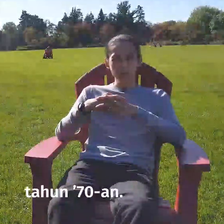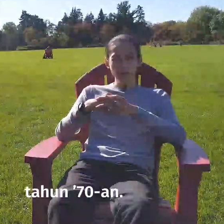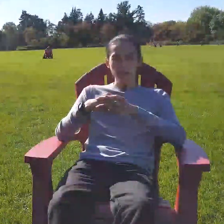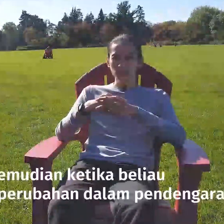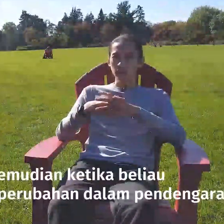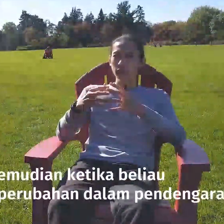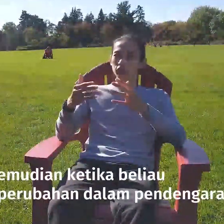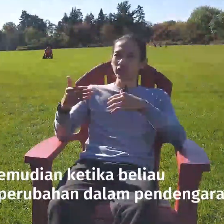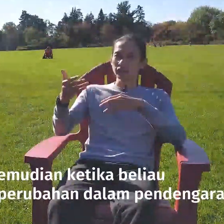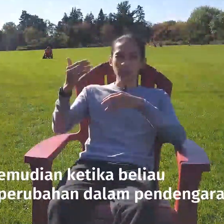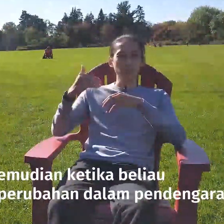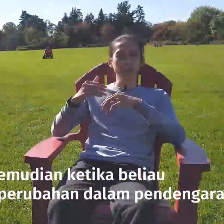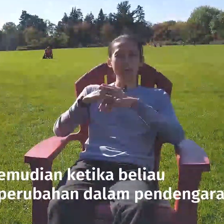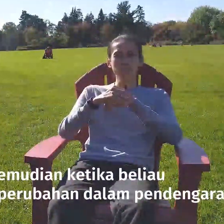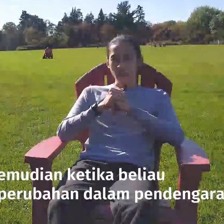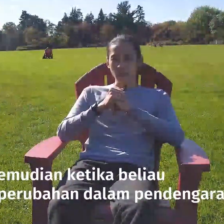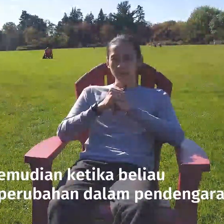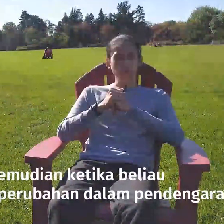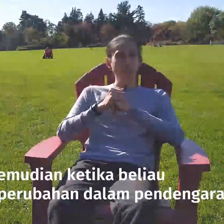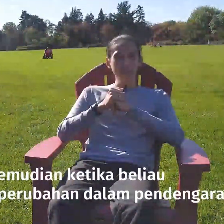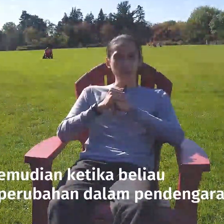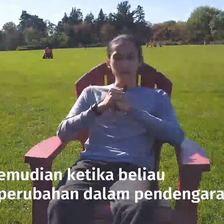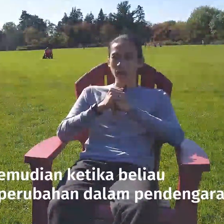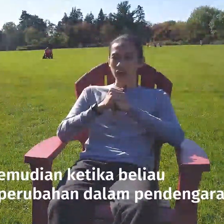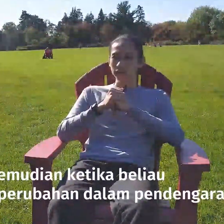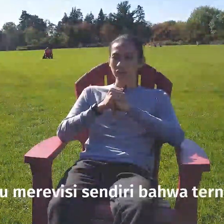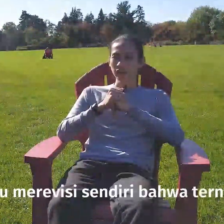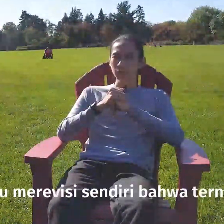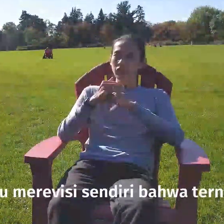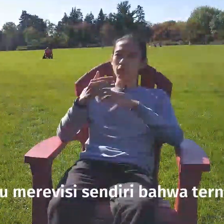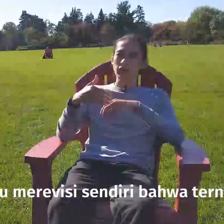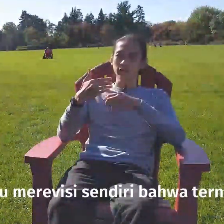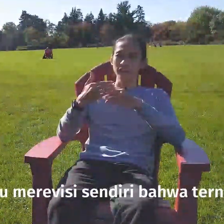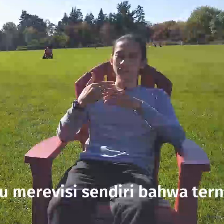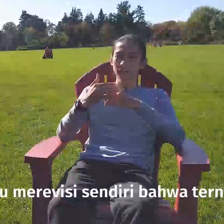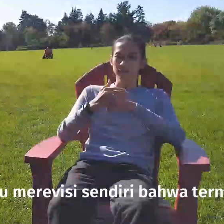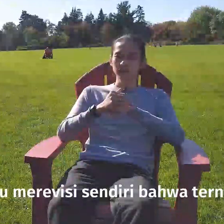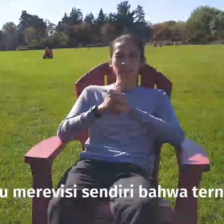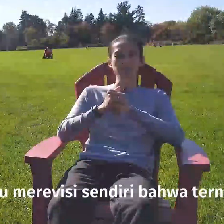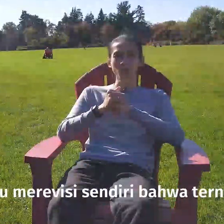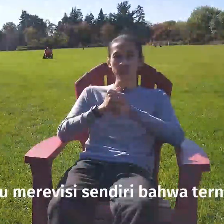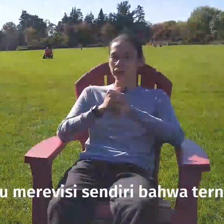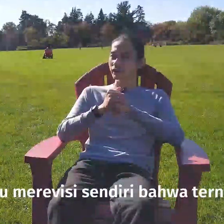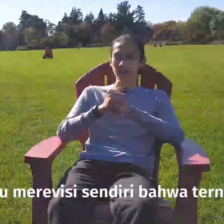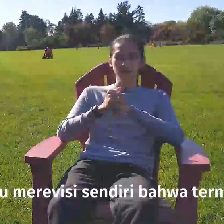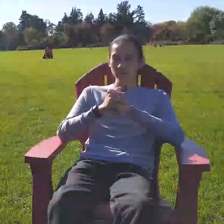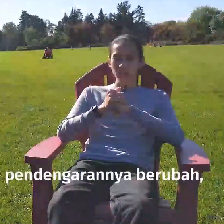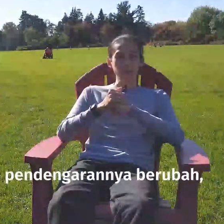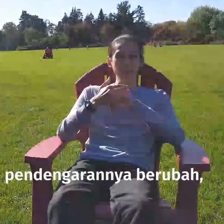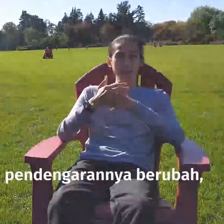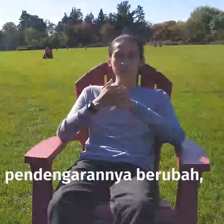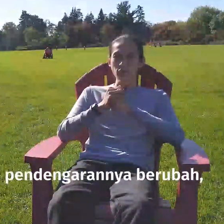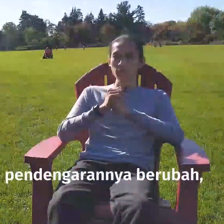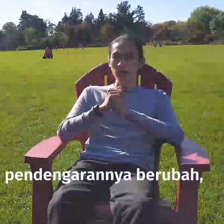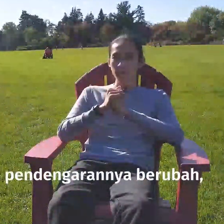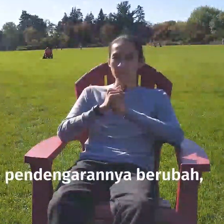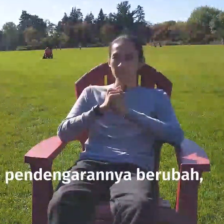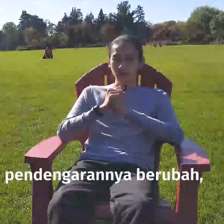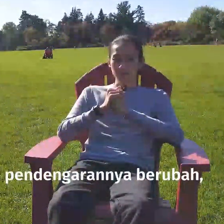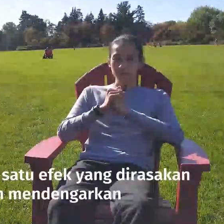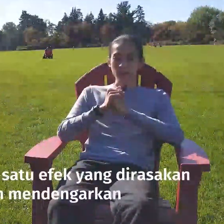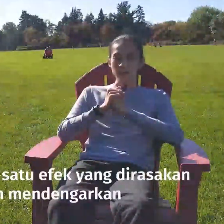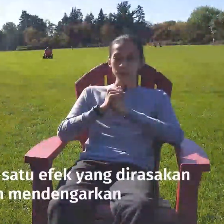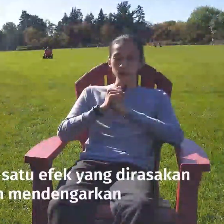70-an dan kemudian ketika beliau mengalami perubahan Dalam pendengaran akhirnya beliau merevisi sendiri bahwa ternyata setelah pendengarannya berubah